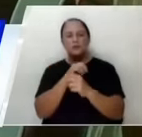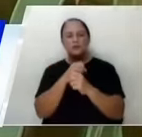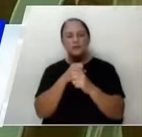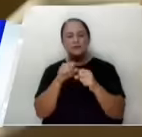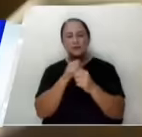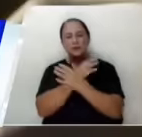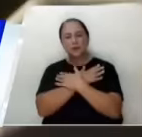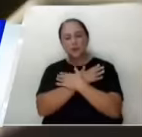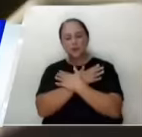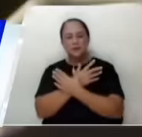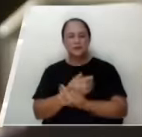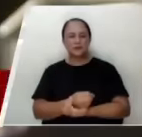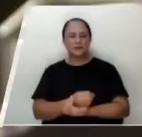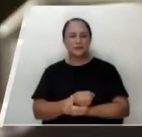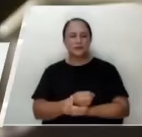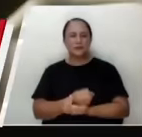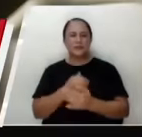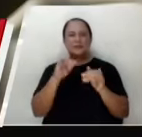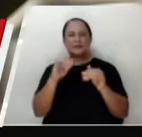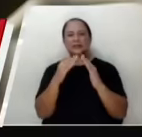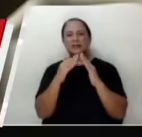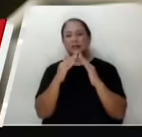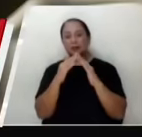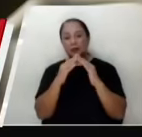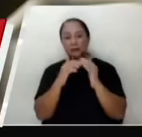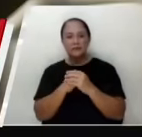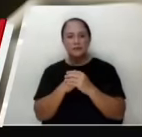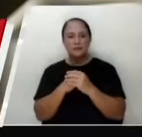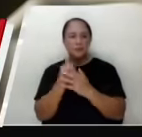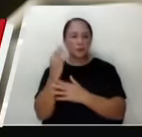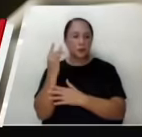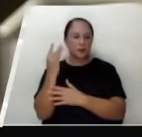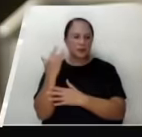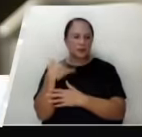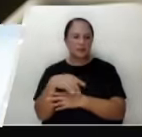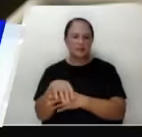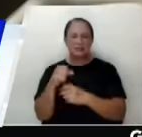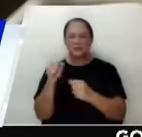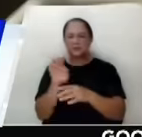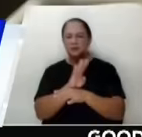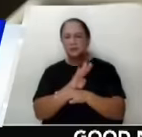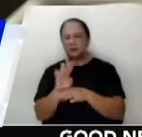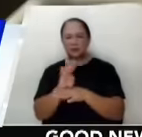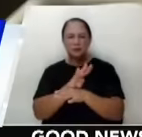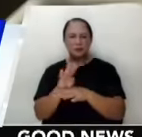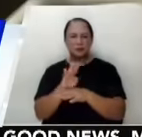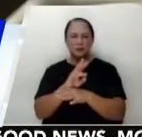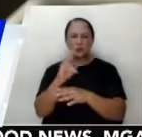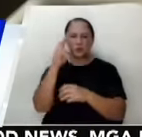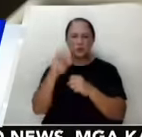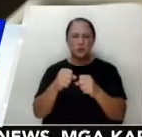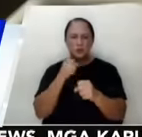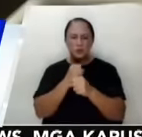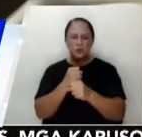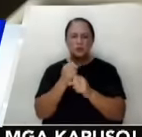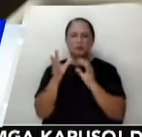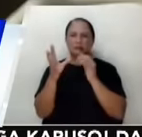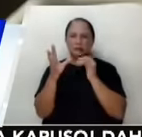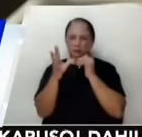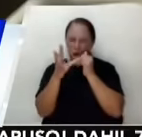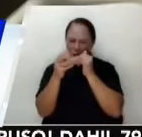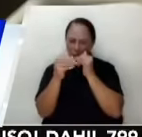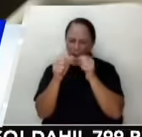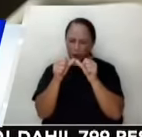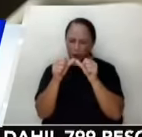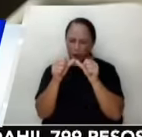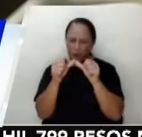aktres. Stay at home po muna dahil nga po sobrang busy ko po for almost 2 years na po ako nagtitaping dire-diretso. Ngayon naman po gusto